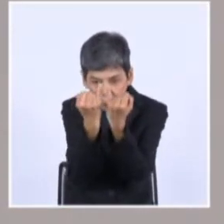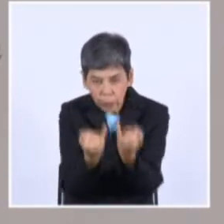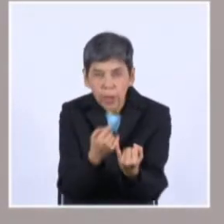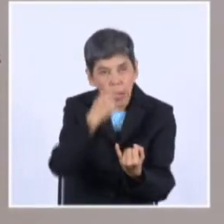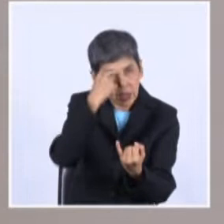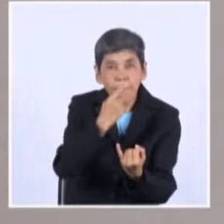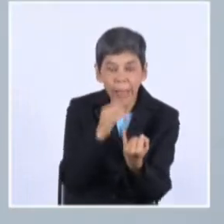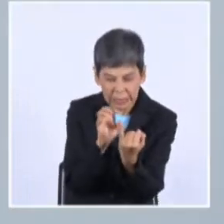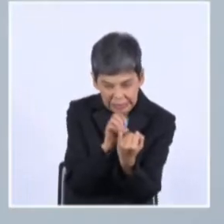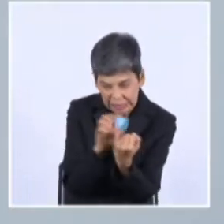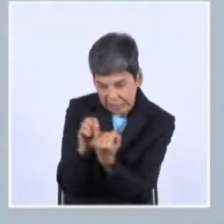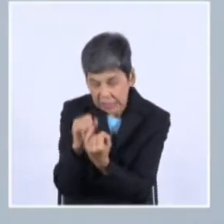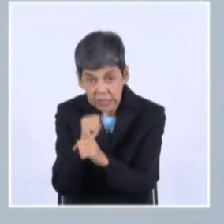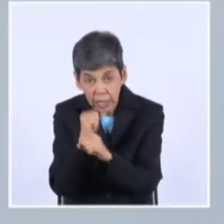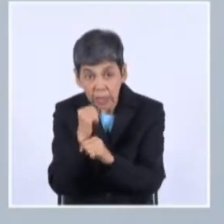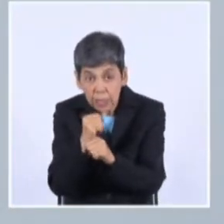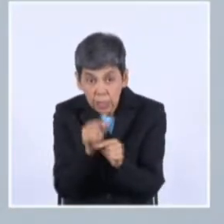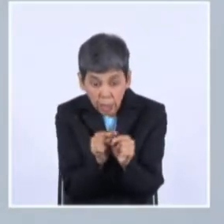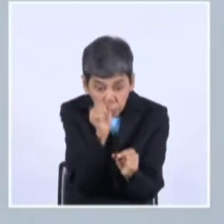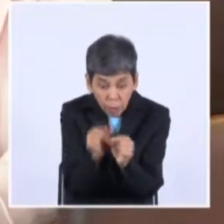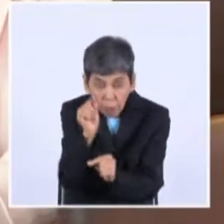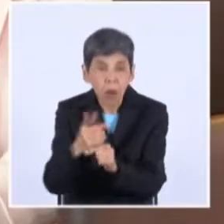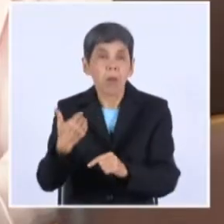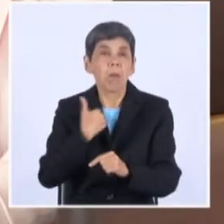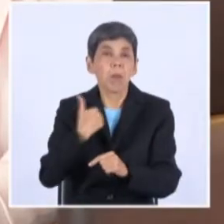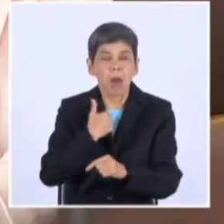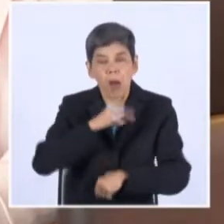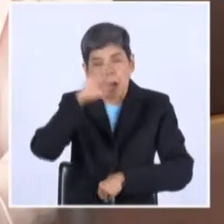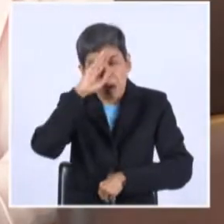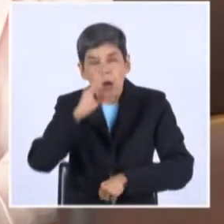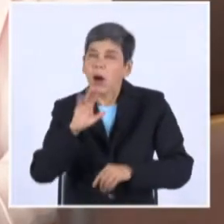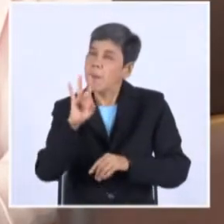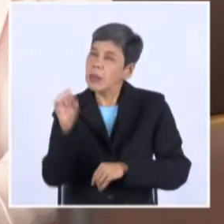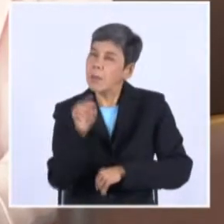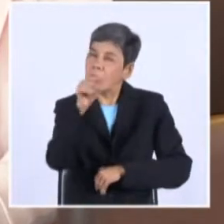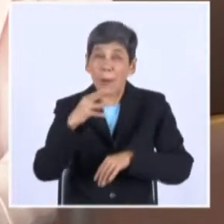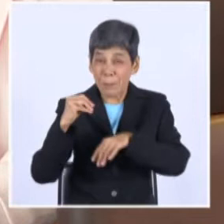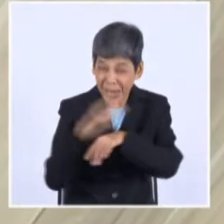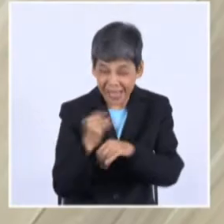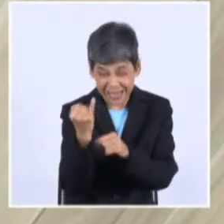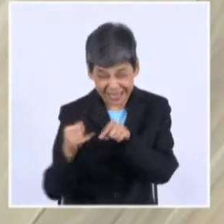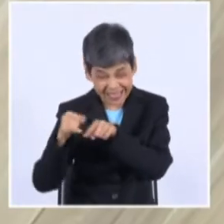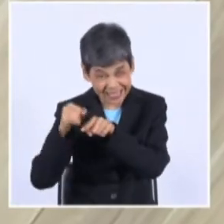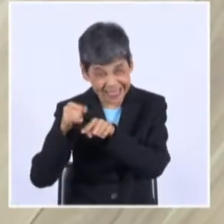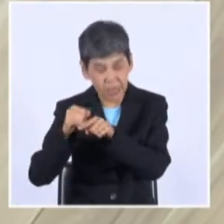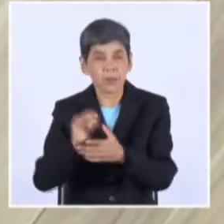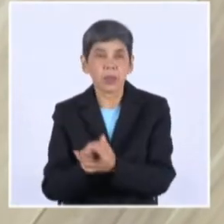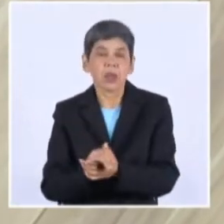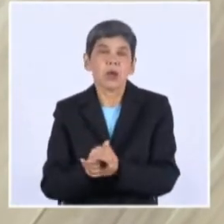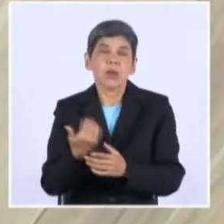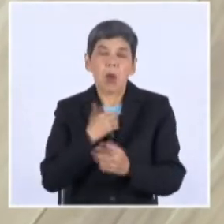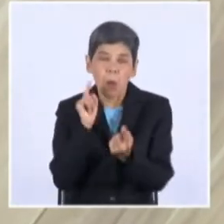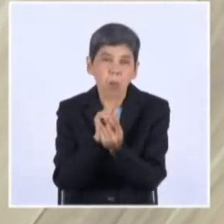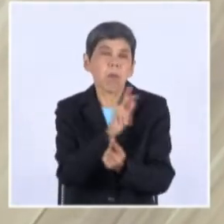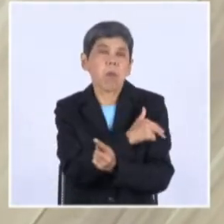ครับพอไปลุกลามเข้าหลอดเลือดก็จะทำให้ผู้ป่วยร้อยละ80ที่เป็นมะเร็งท่อน้ำดีเนี่ยนะครับมาพบ